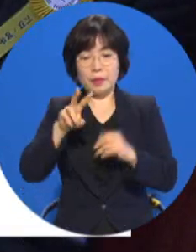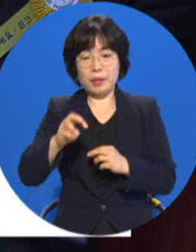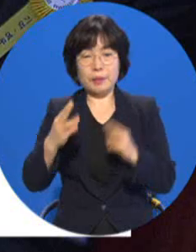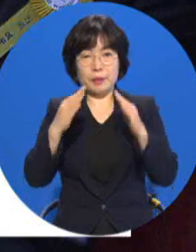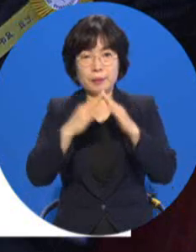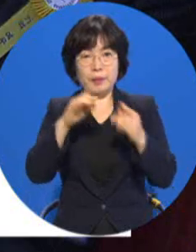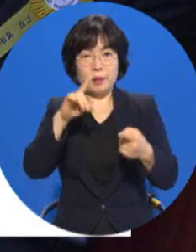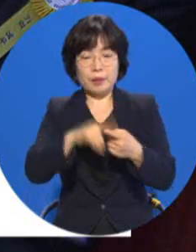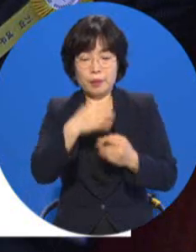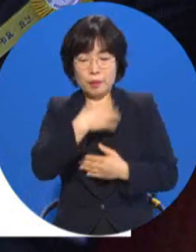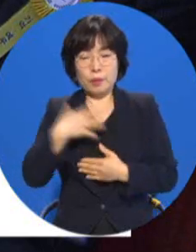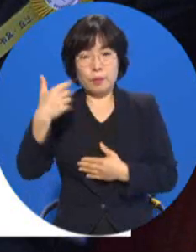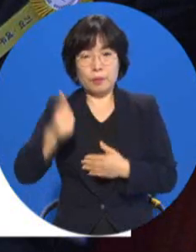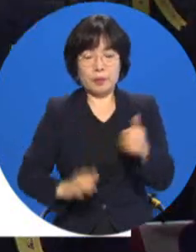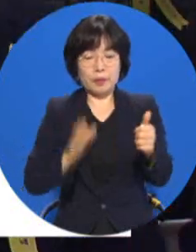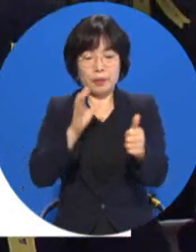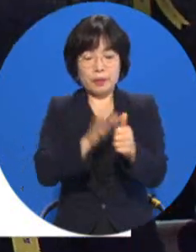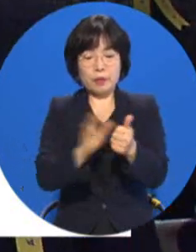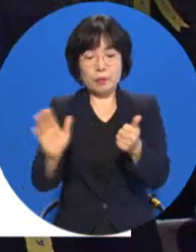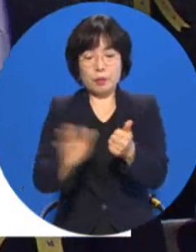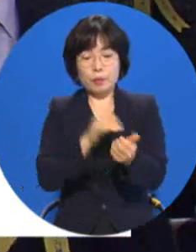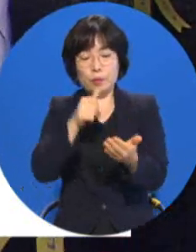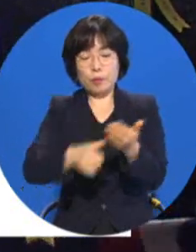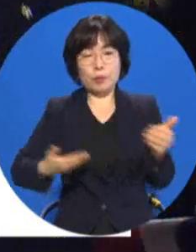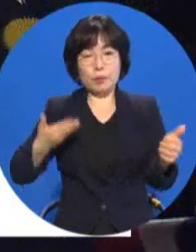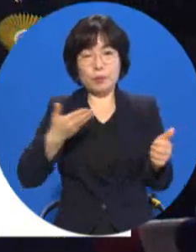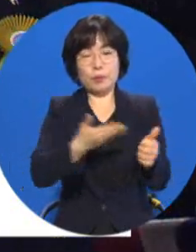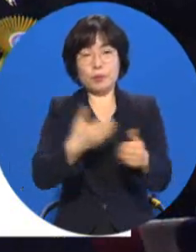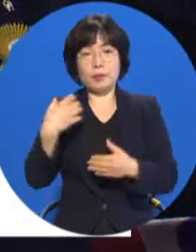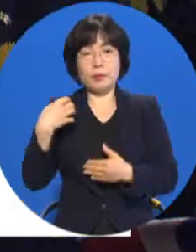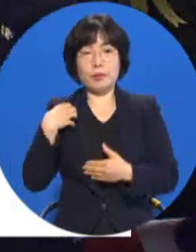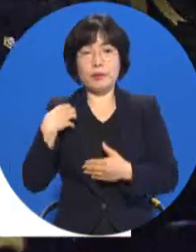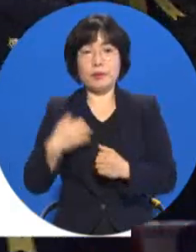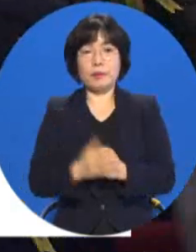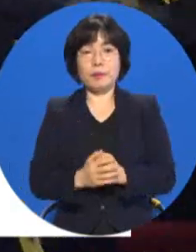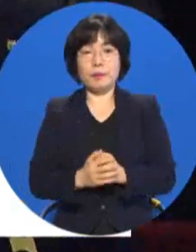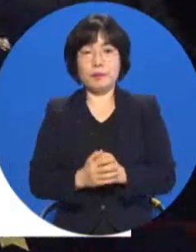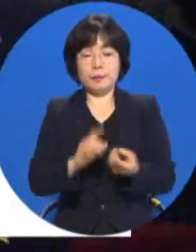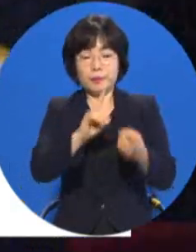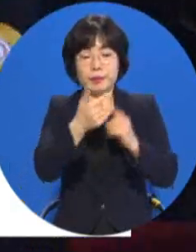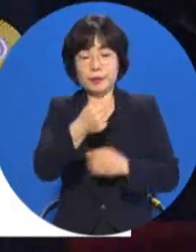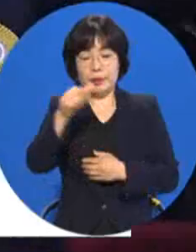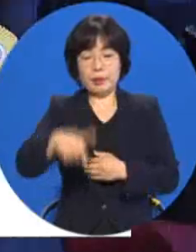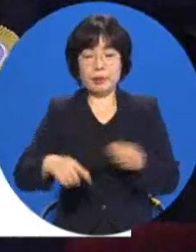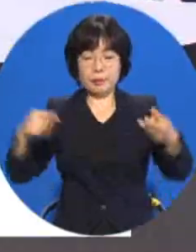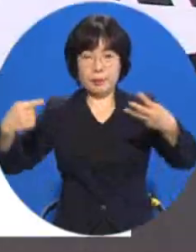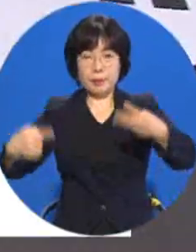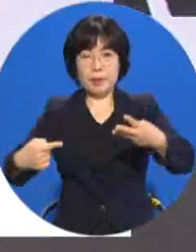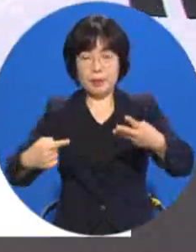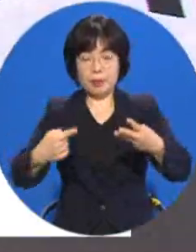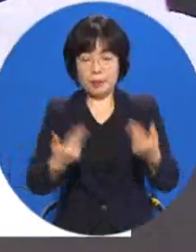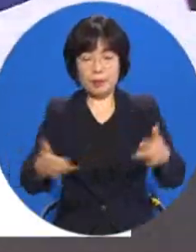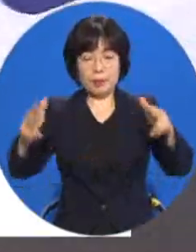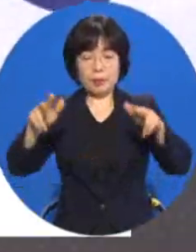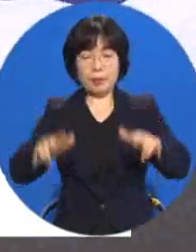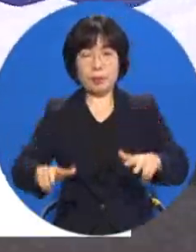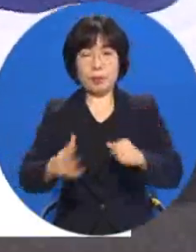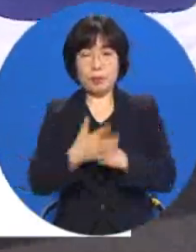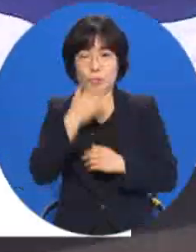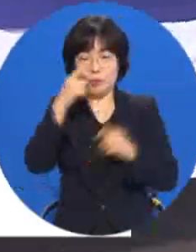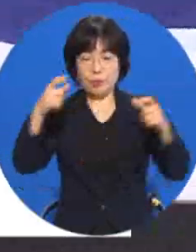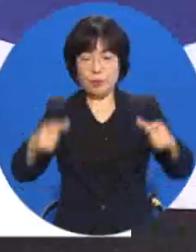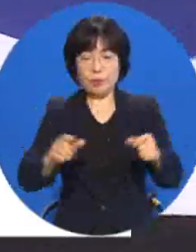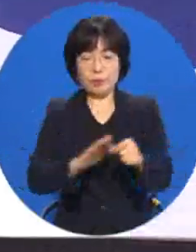23세대에는 읍면동장이 직접 방문해 위문품을 전달하기로 했습니다. 대신 나간 3.1운동 테마공원에는